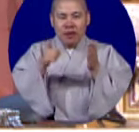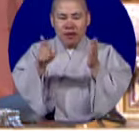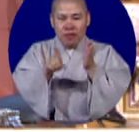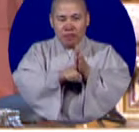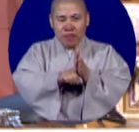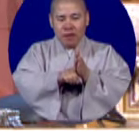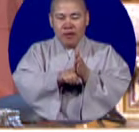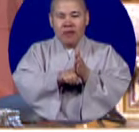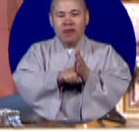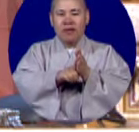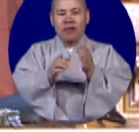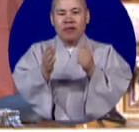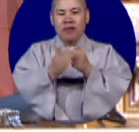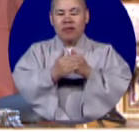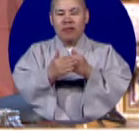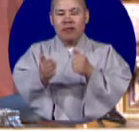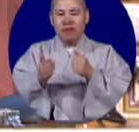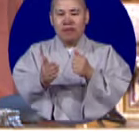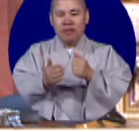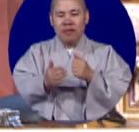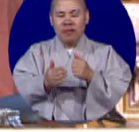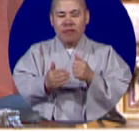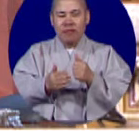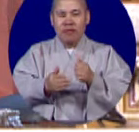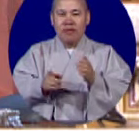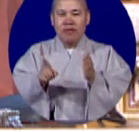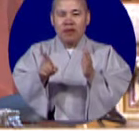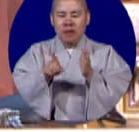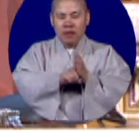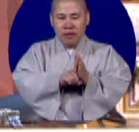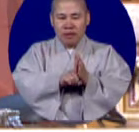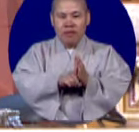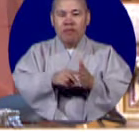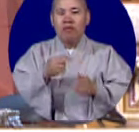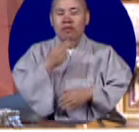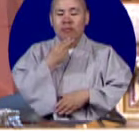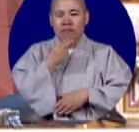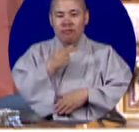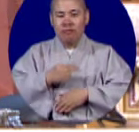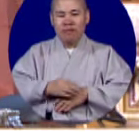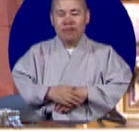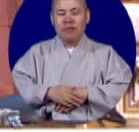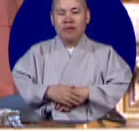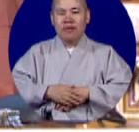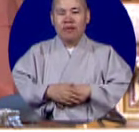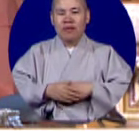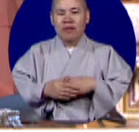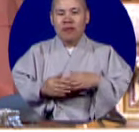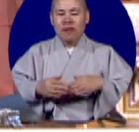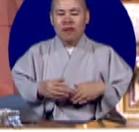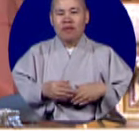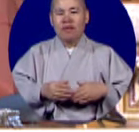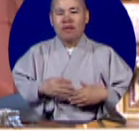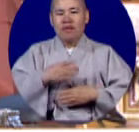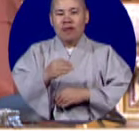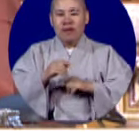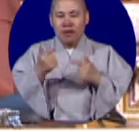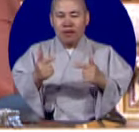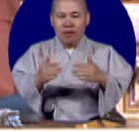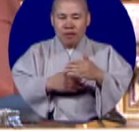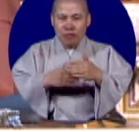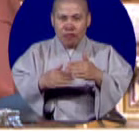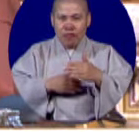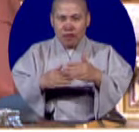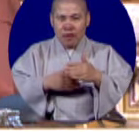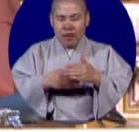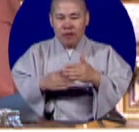때문에 이 신심이 안 나는 겁니다. 아, 이게 불안정하다. 이거